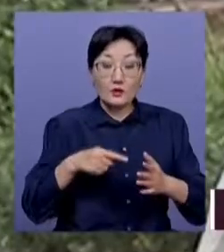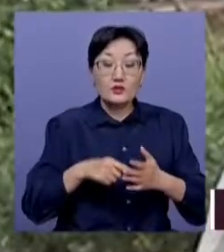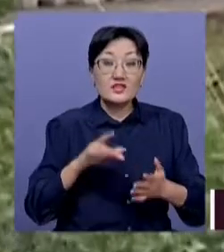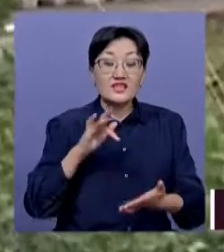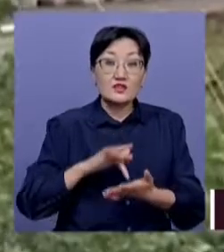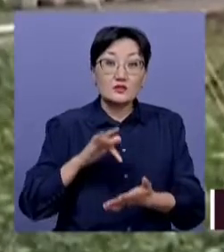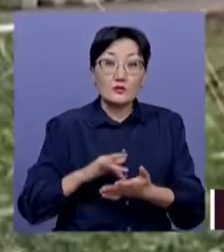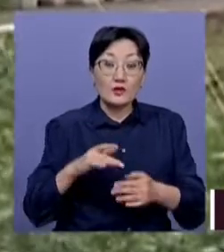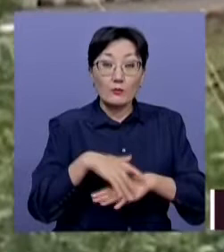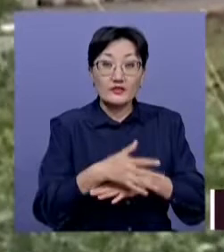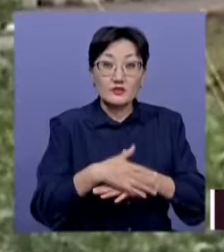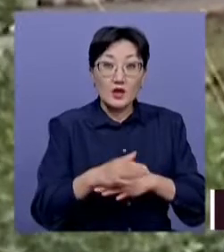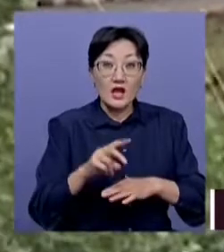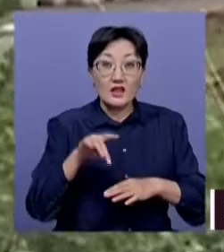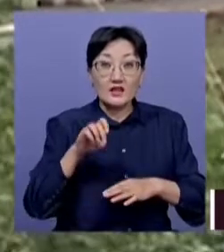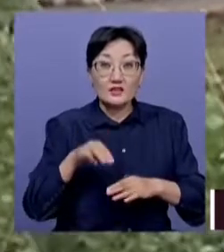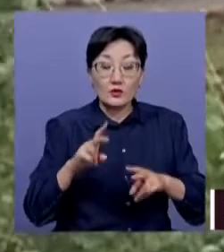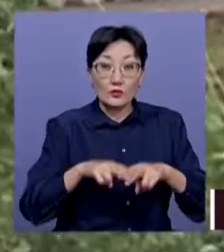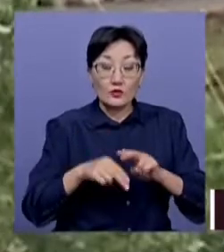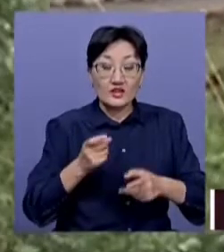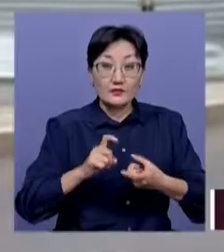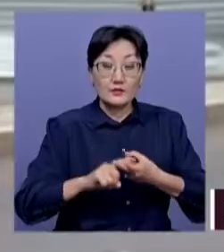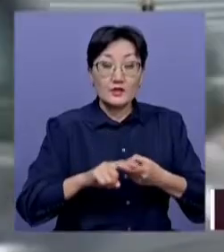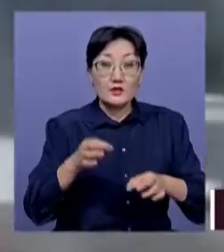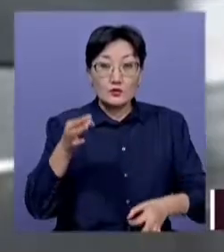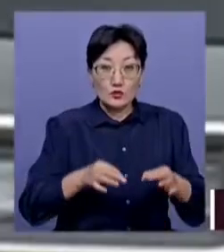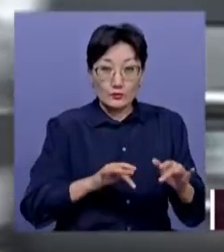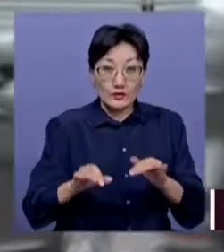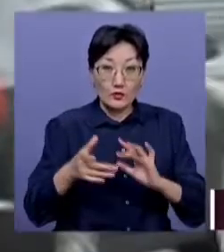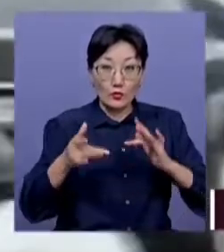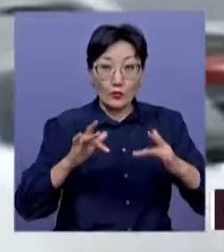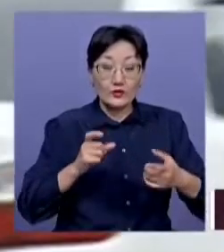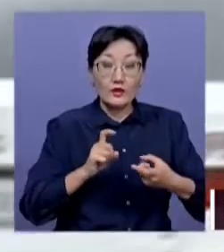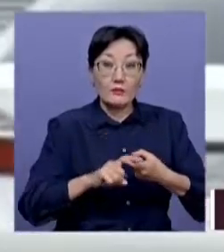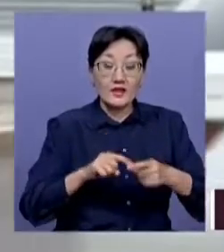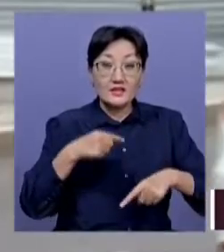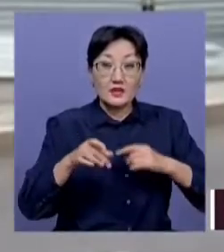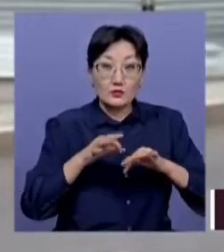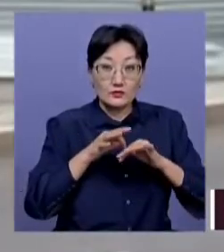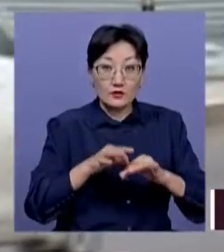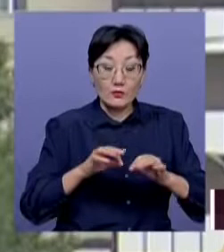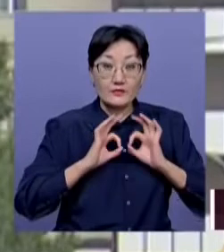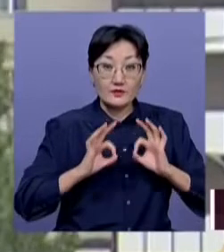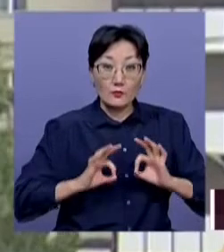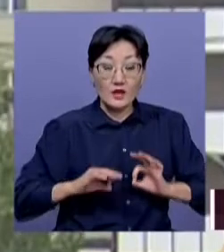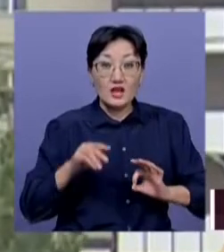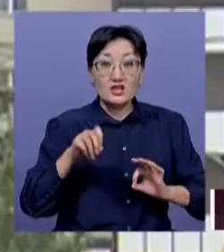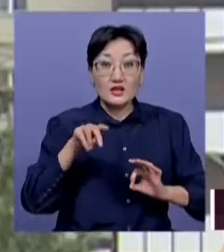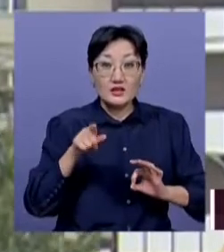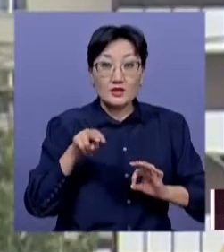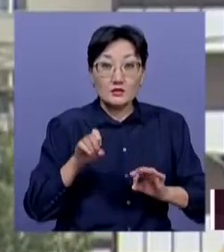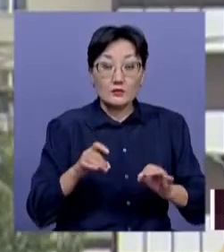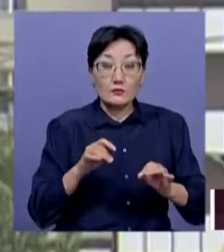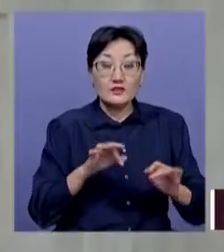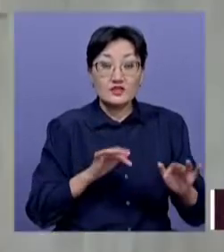қақ ортасында қаңырап қалған ЛРТ құрылысына қатысты сот процесі онлайн байланыс арқылы өтті. Прокурор Жангелді Есебаев